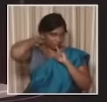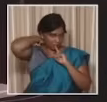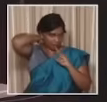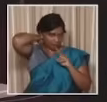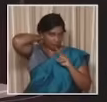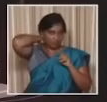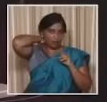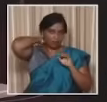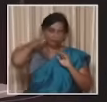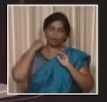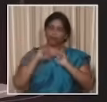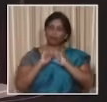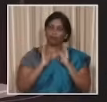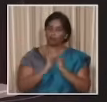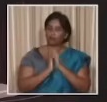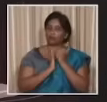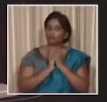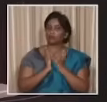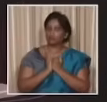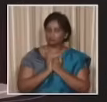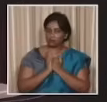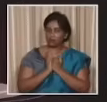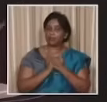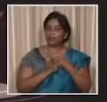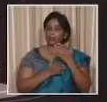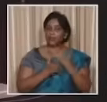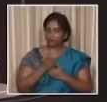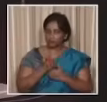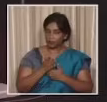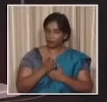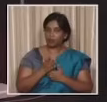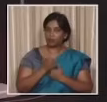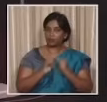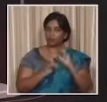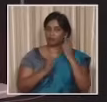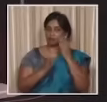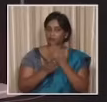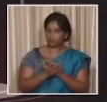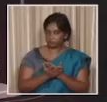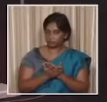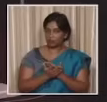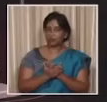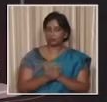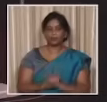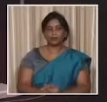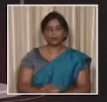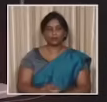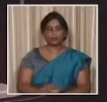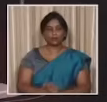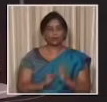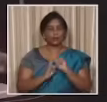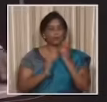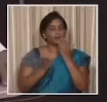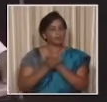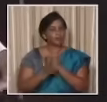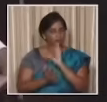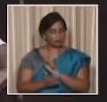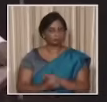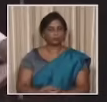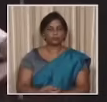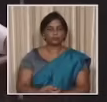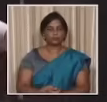තහවුරු කරන සියලුම කරුණු කාරණා වාර්තා හැන්සාත් ගත කරන අතරතුර සභාගත කරන